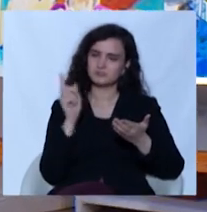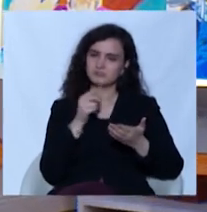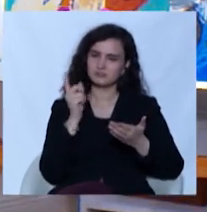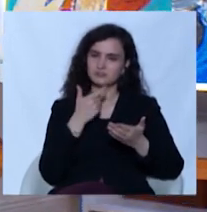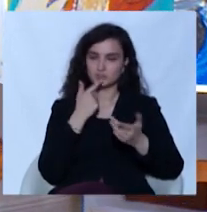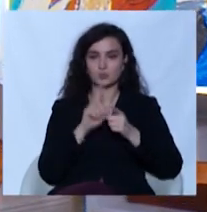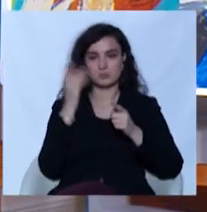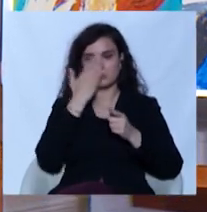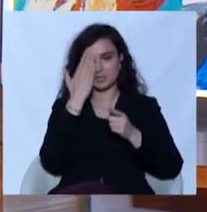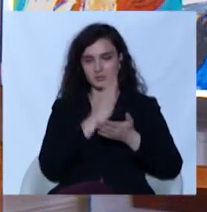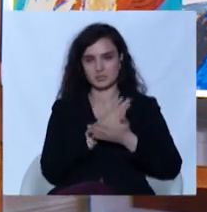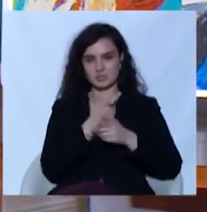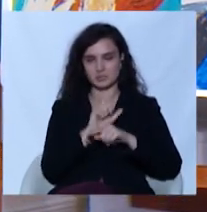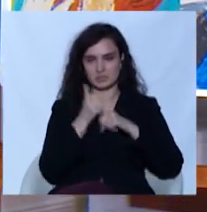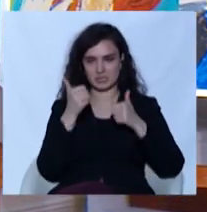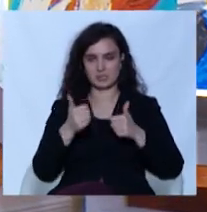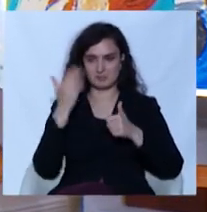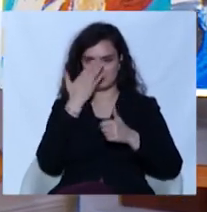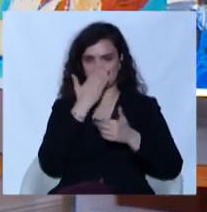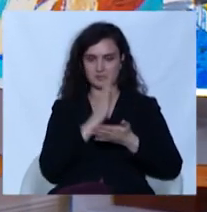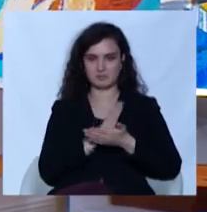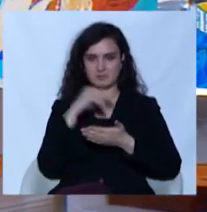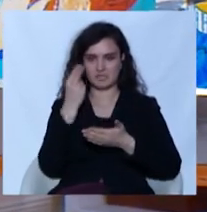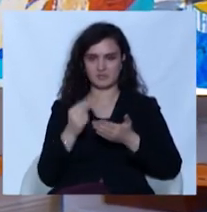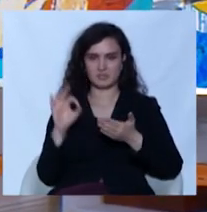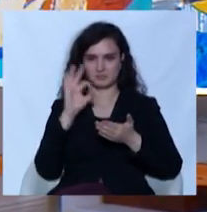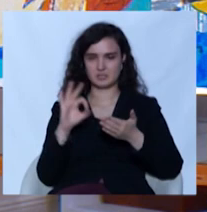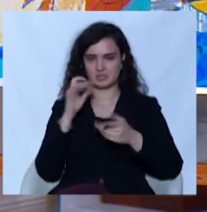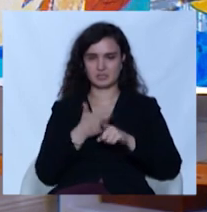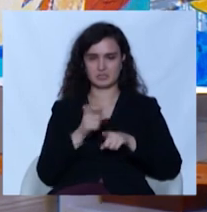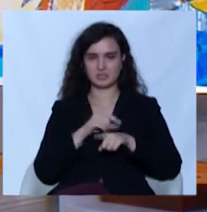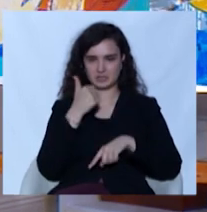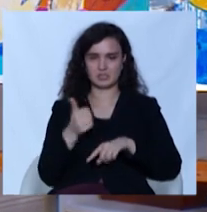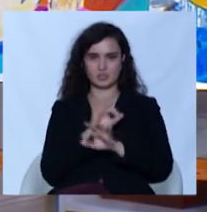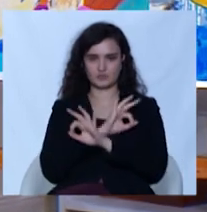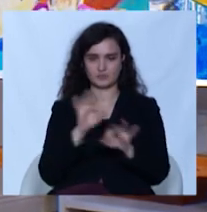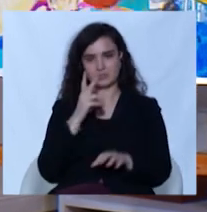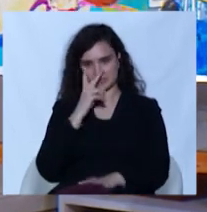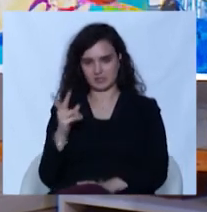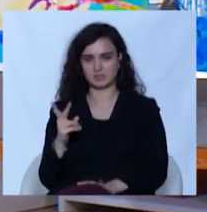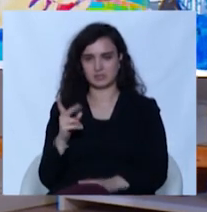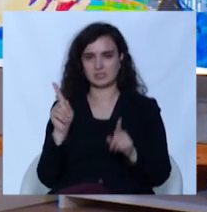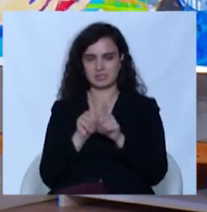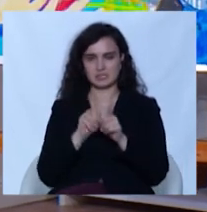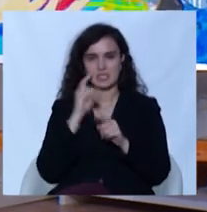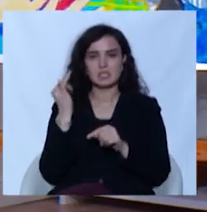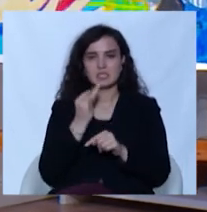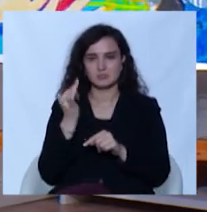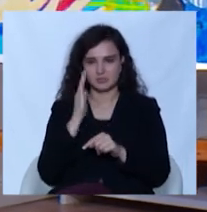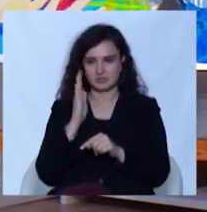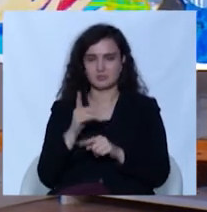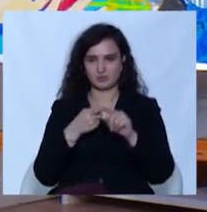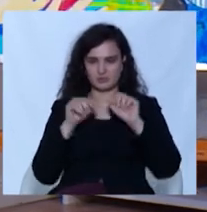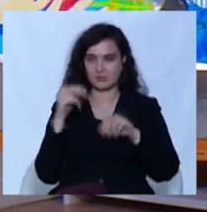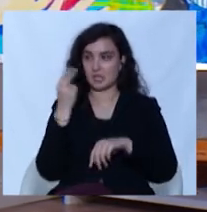რა, ფილმებია, ძალიან კარგი ფილმებია მხატვრებზე. აი, არაჩვეულებრივი და ნახეთ, ისე დაგაინტერესებთ, რომ